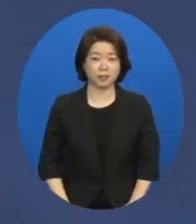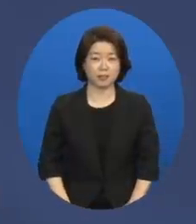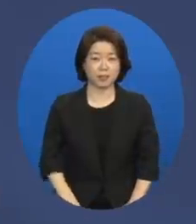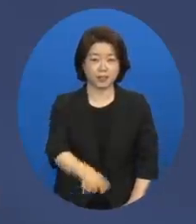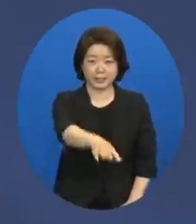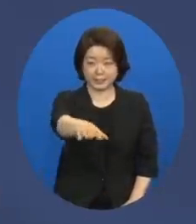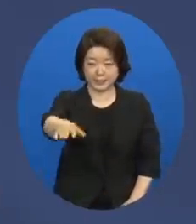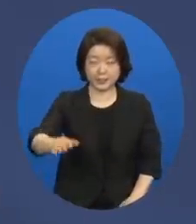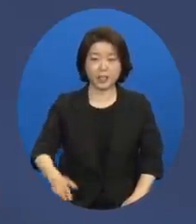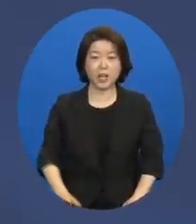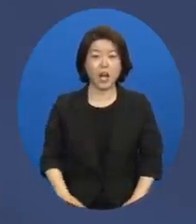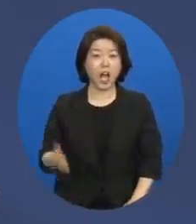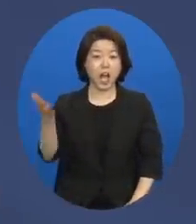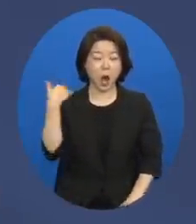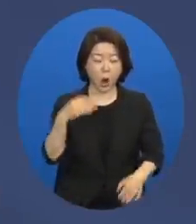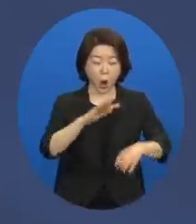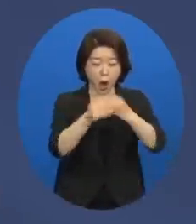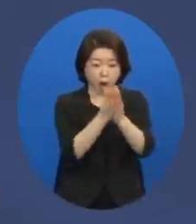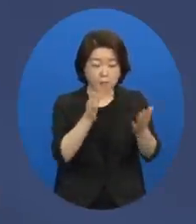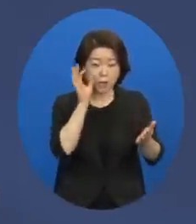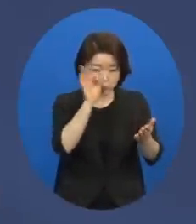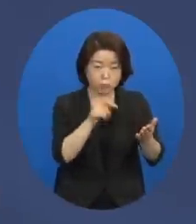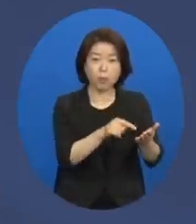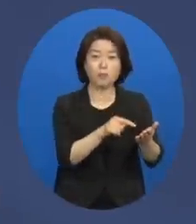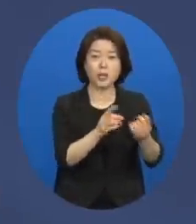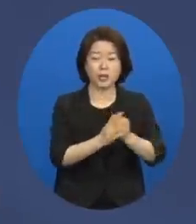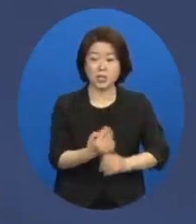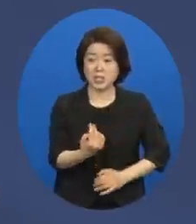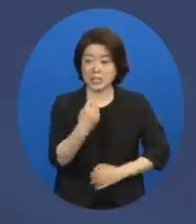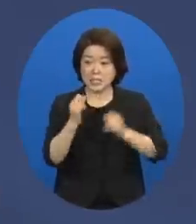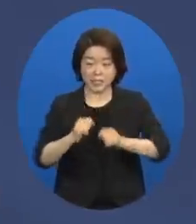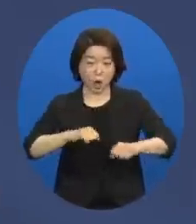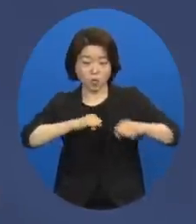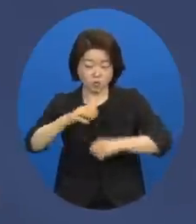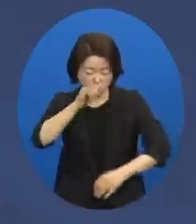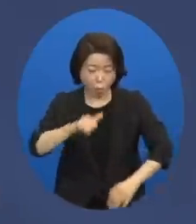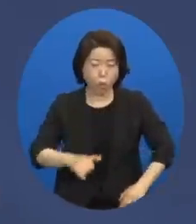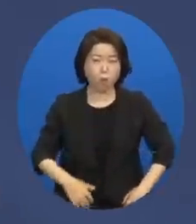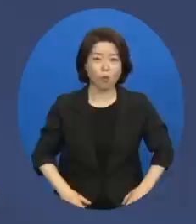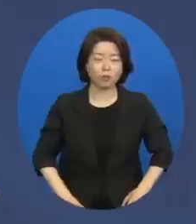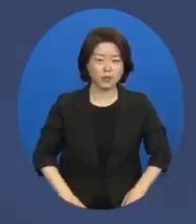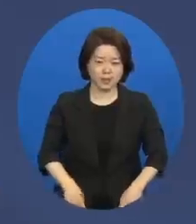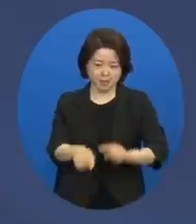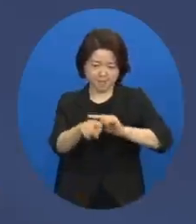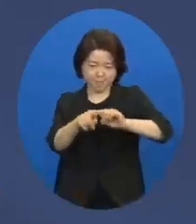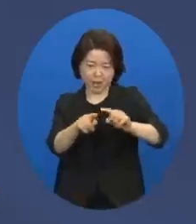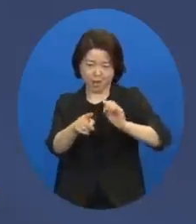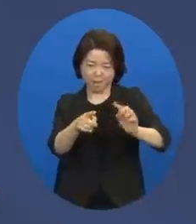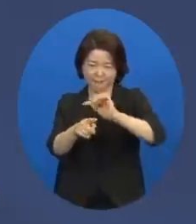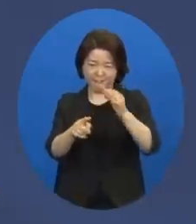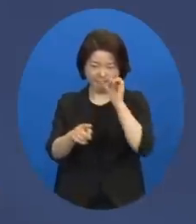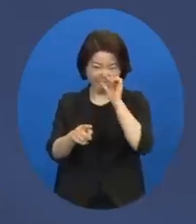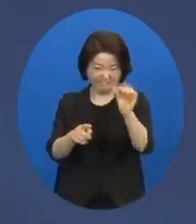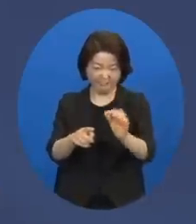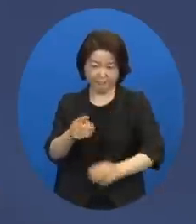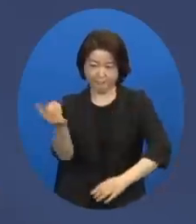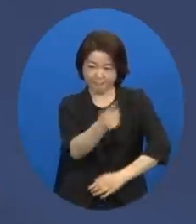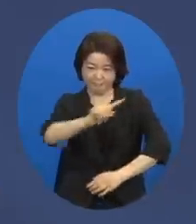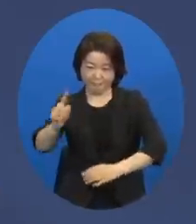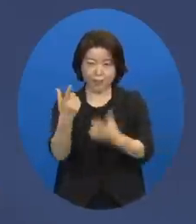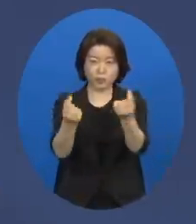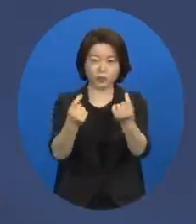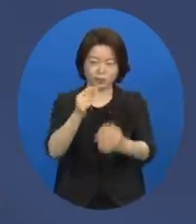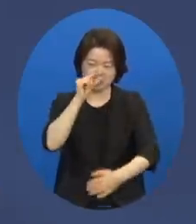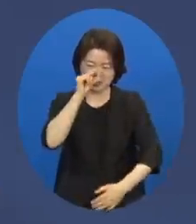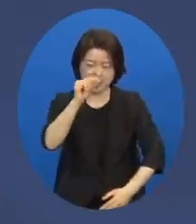히브리서 4장 12절의 말씀처럼 하나님의 말씀은 살았고 운동력이 있어 좌우의 날선 어떤 것 양날검처럼